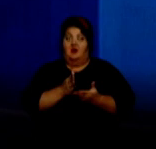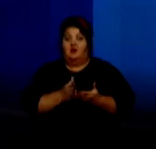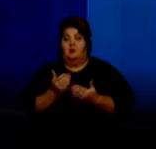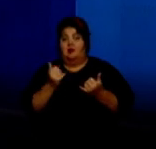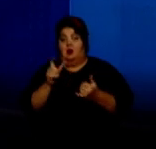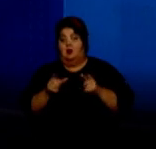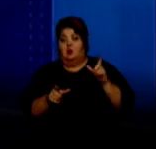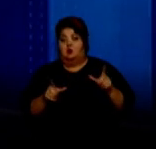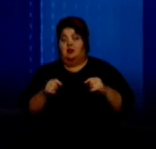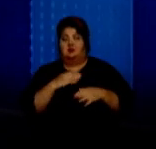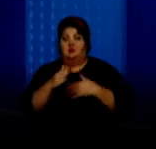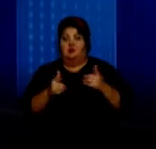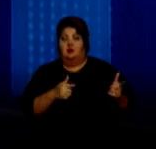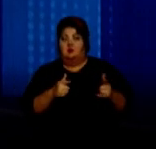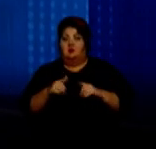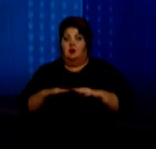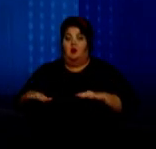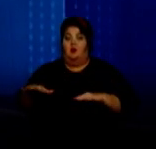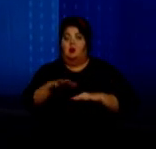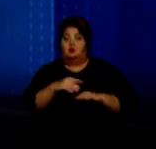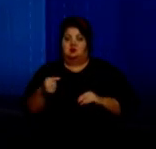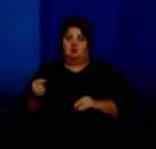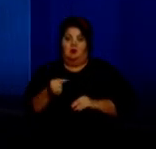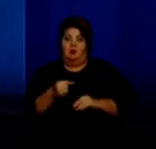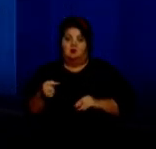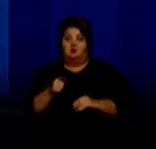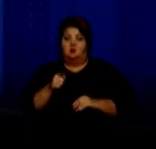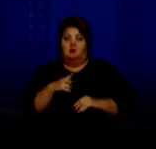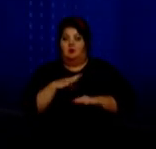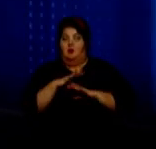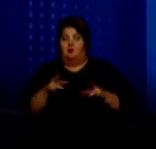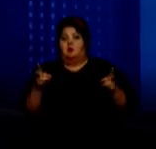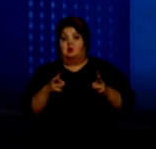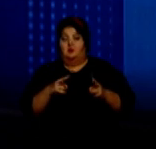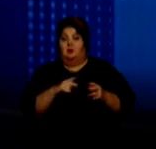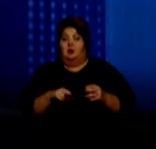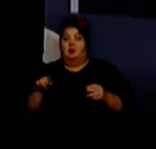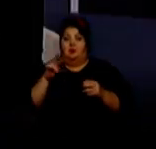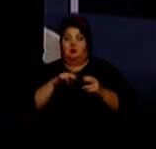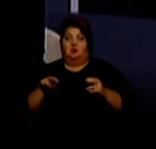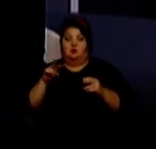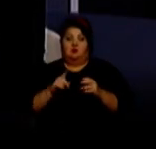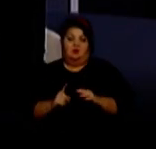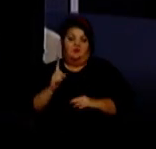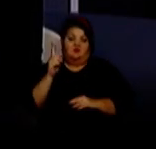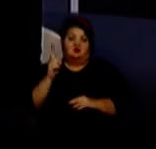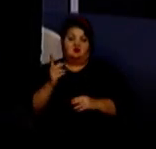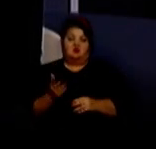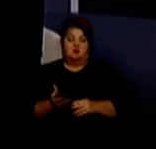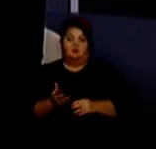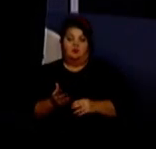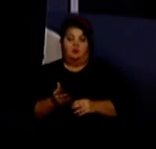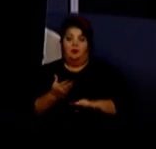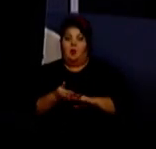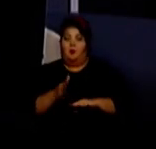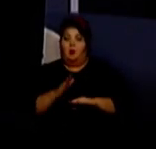людей з інвалідністю підготувати площі на першому поверсі, щоб у них не було необхідності підніматися вище. Полтавська